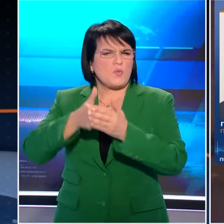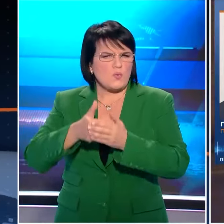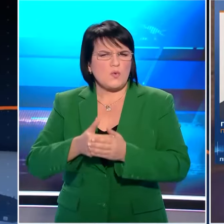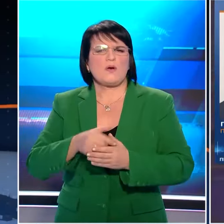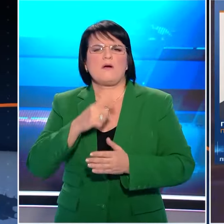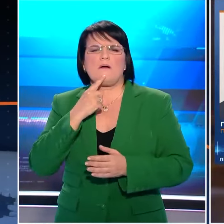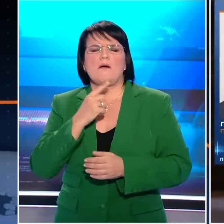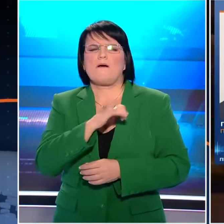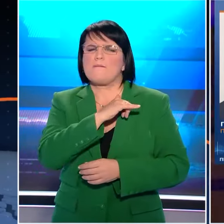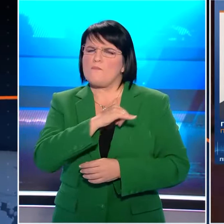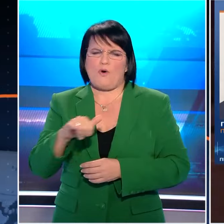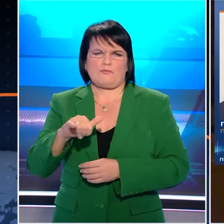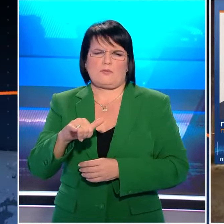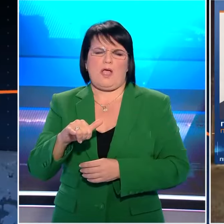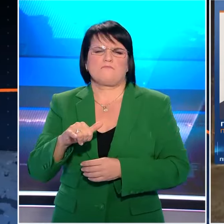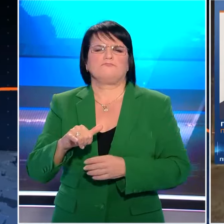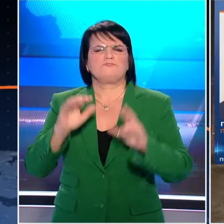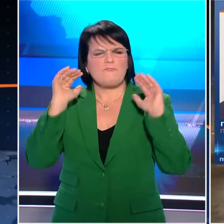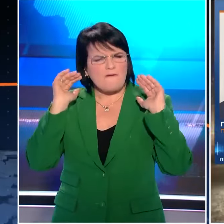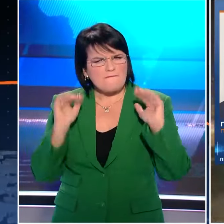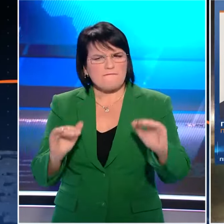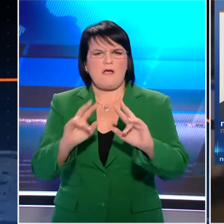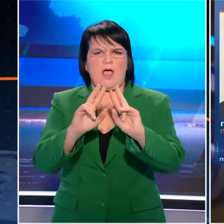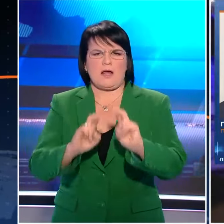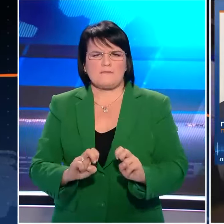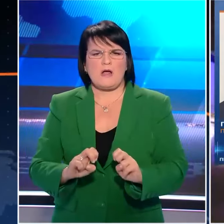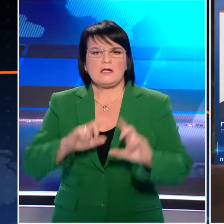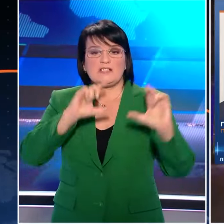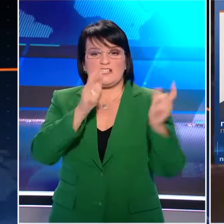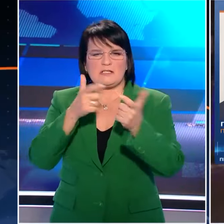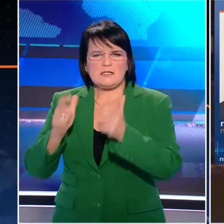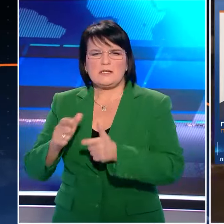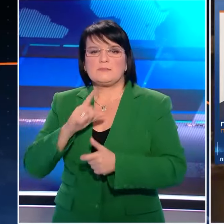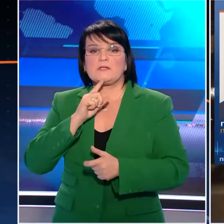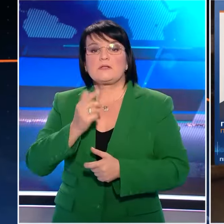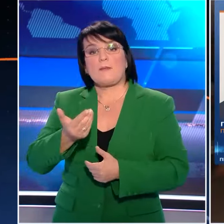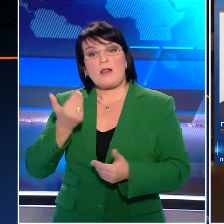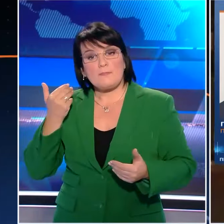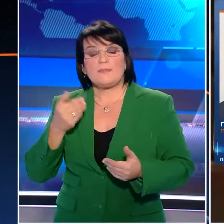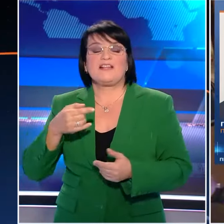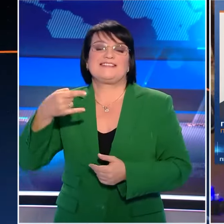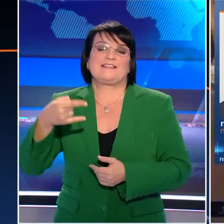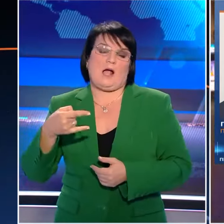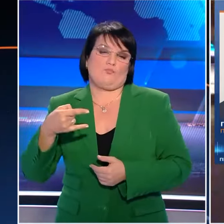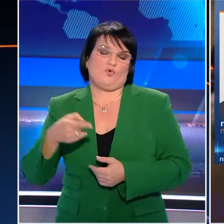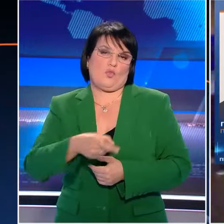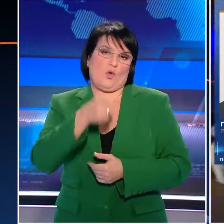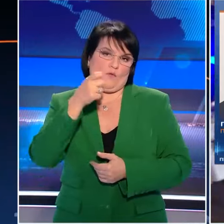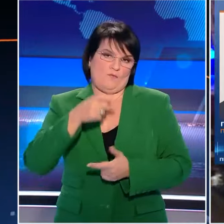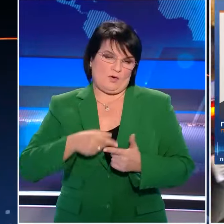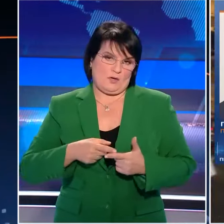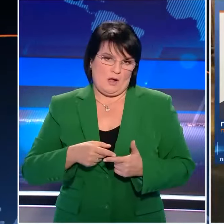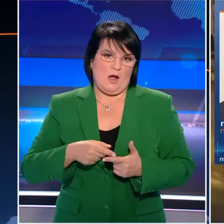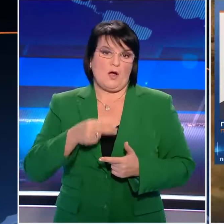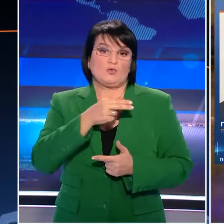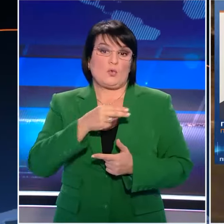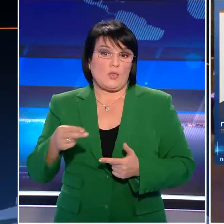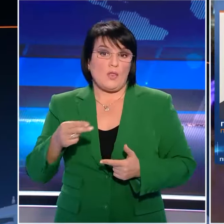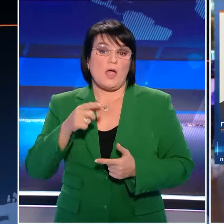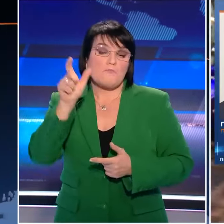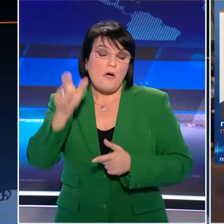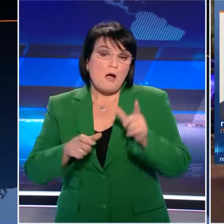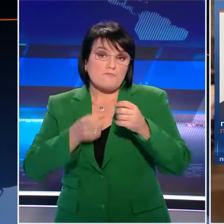σταματήσει ποτέ η έρευνα για το οργανωμένο έγκλημα. Θεωρώ ότι αυτές οι συλλήψεις ήταν να γίνουν πριν τη δολοφονία του Ζαμπούνι. Το θέμα είναι να μιλήσουν